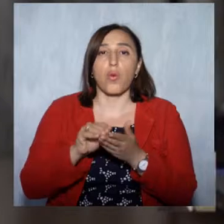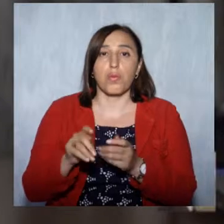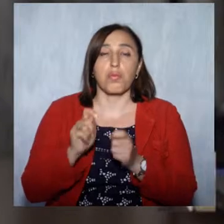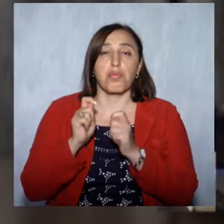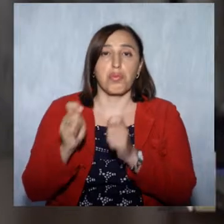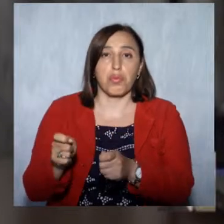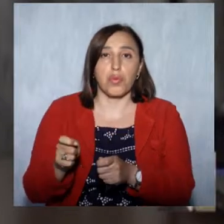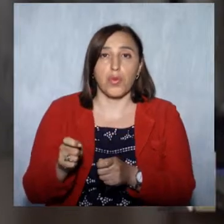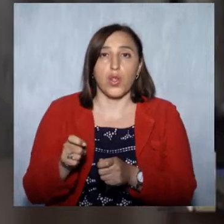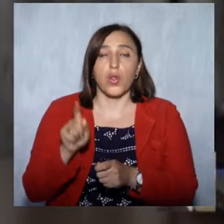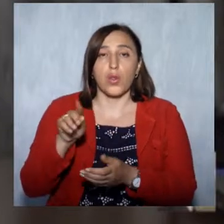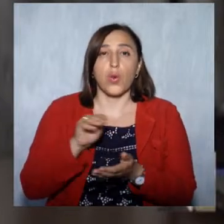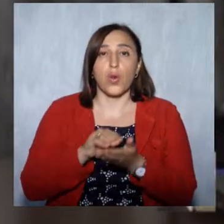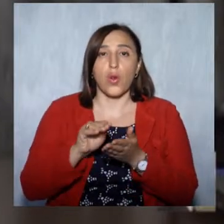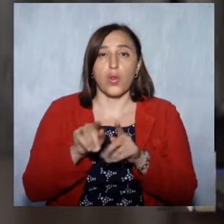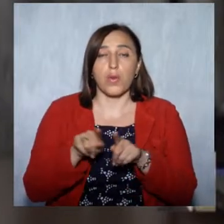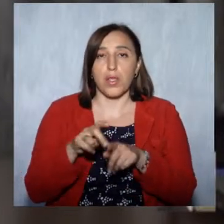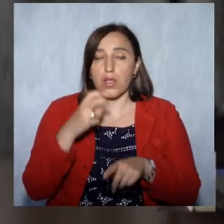հետ։